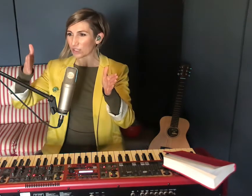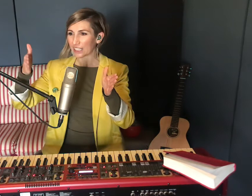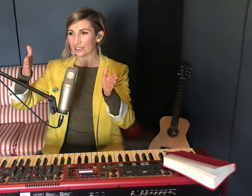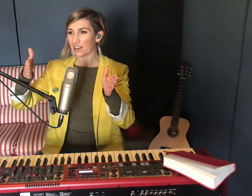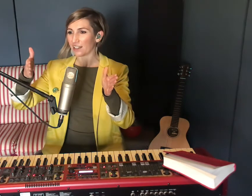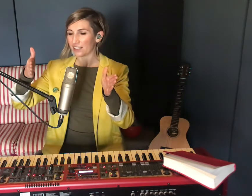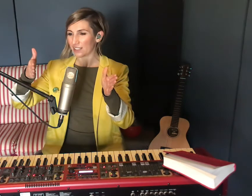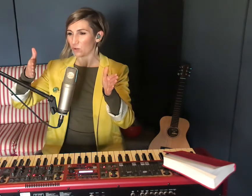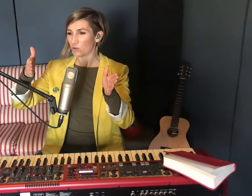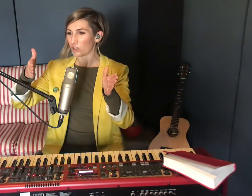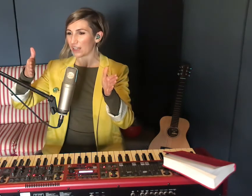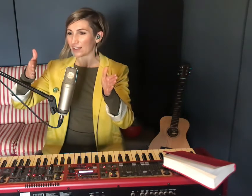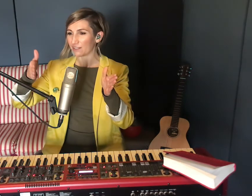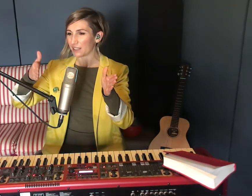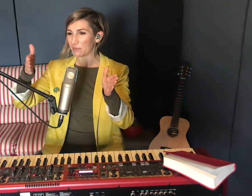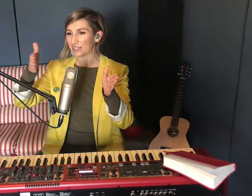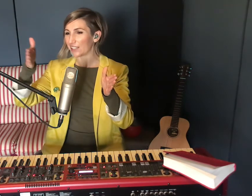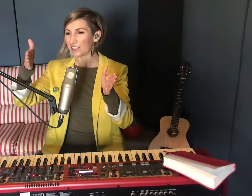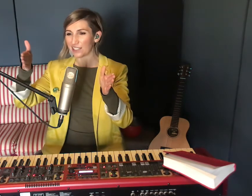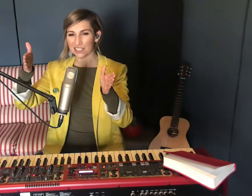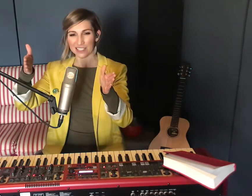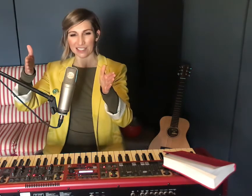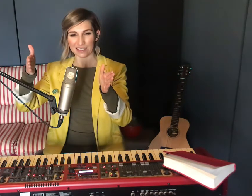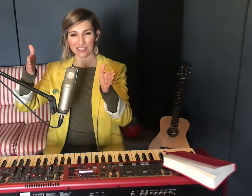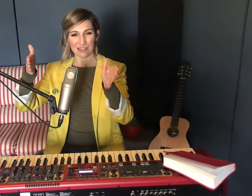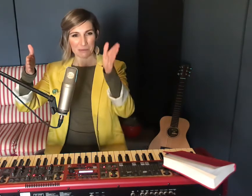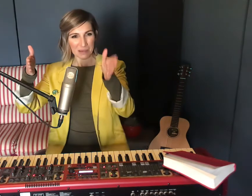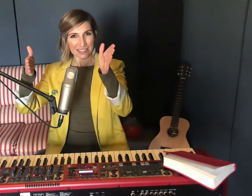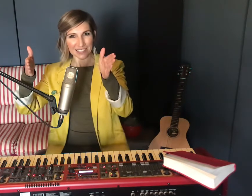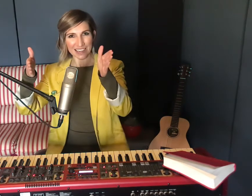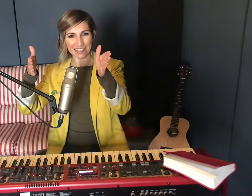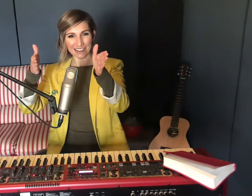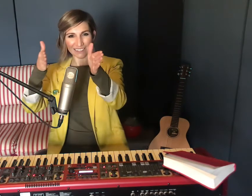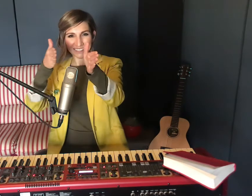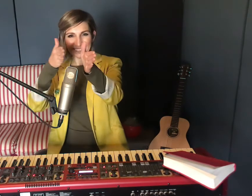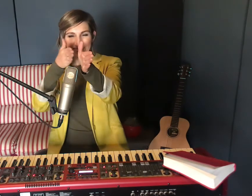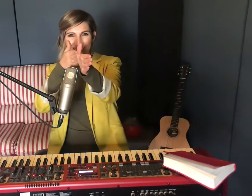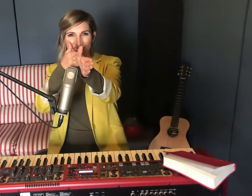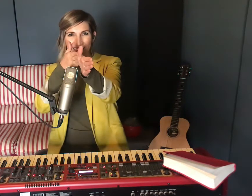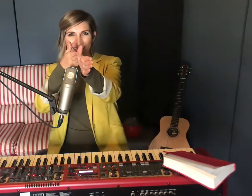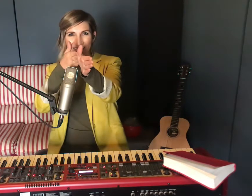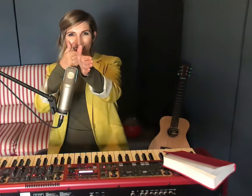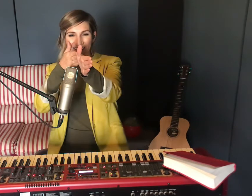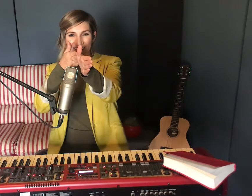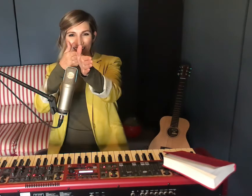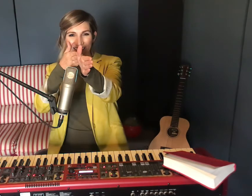align ons gedagtes en ons harte wat miskien hier sit met syne.